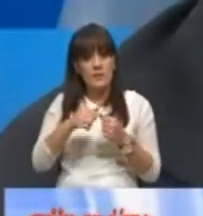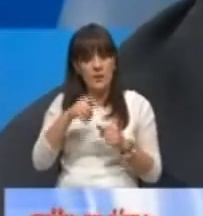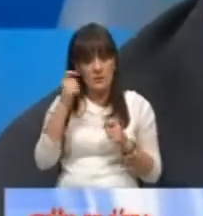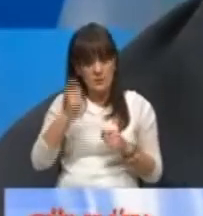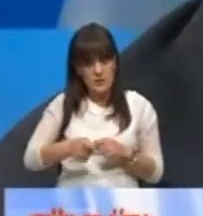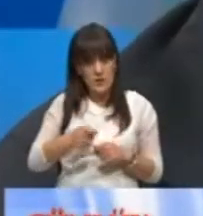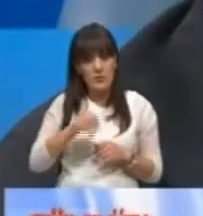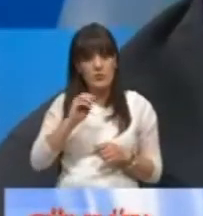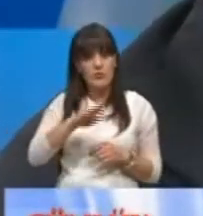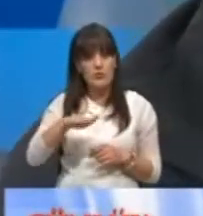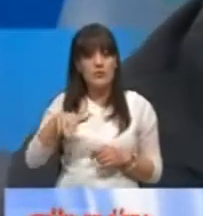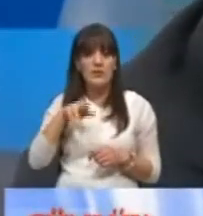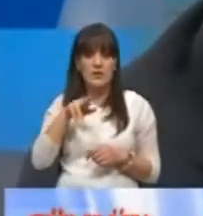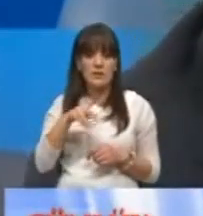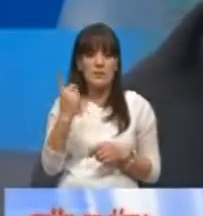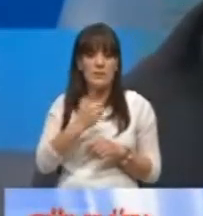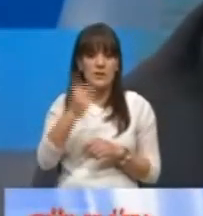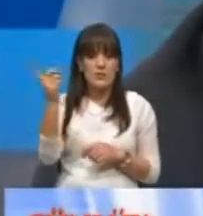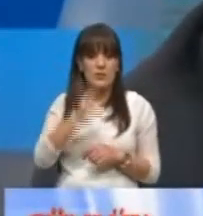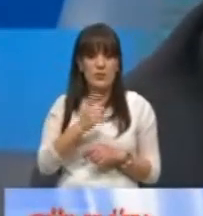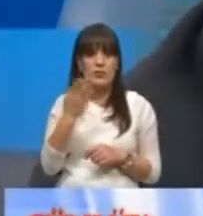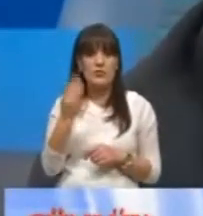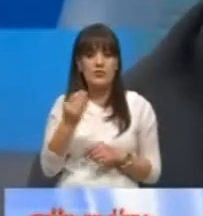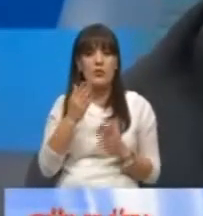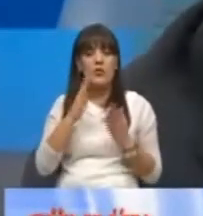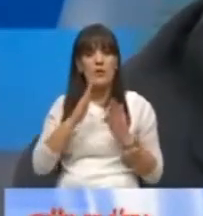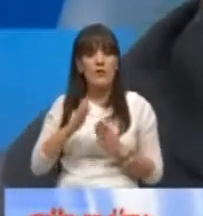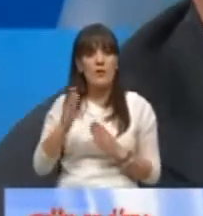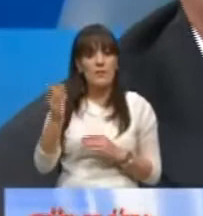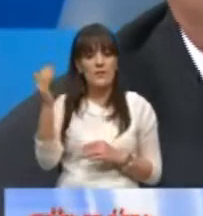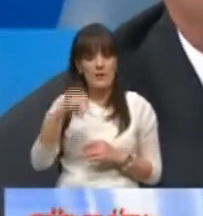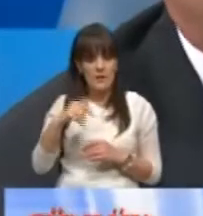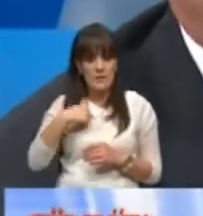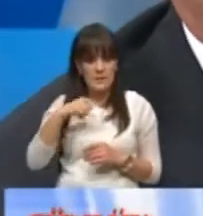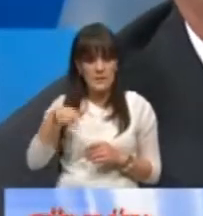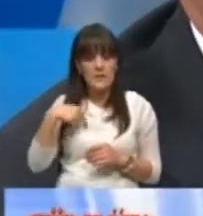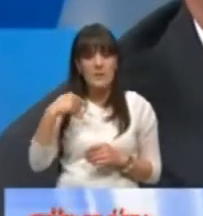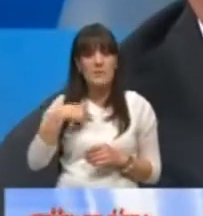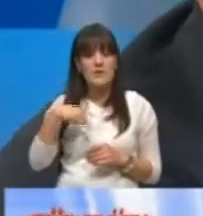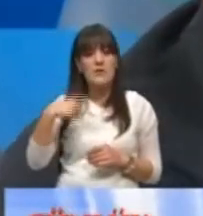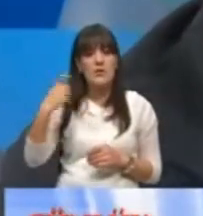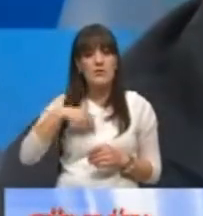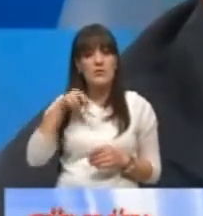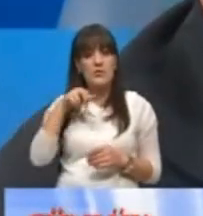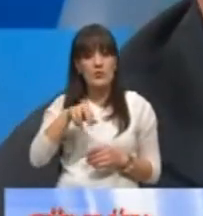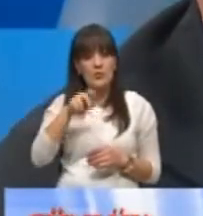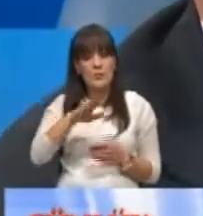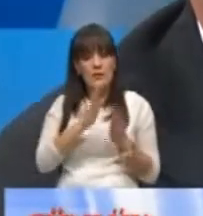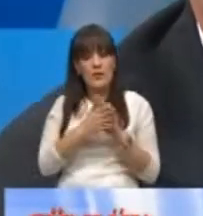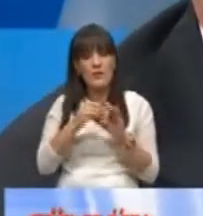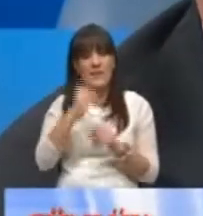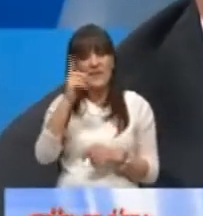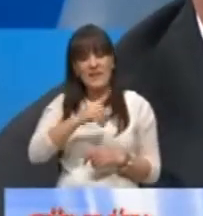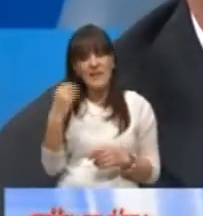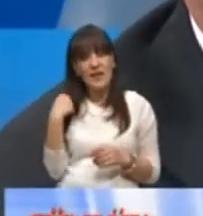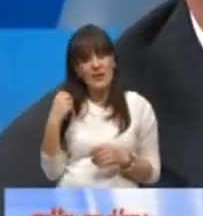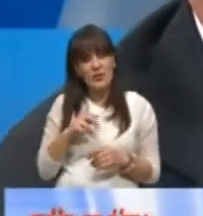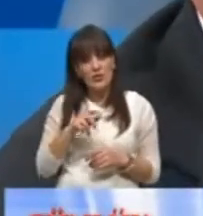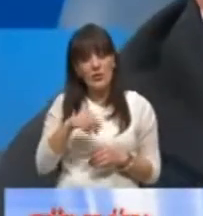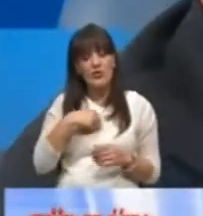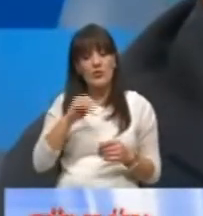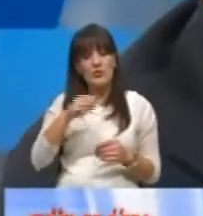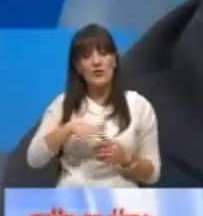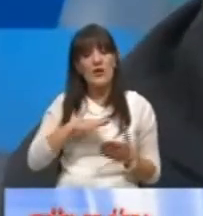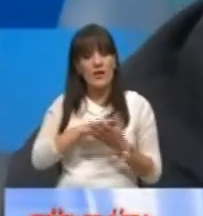mi çocuklarımıza gibi bir soru o çok genel, sıkça gelir evet, bize. Biz özellikle yürüme döneminde çocukların